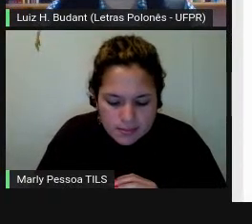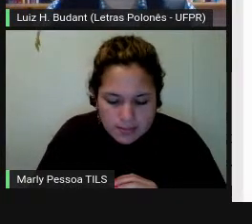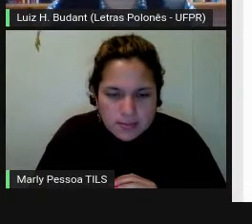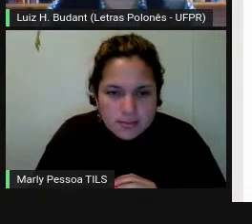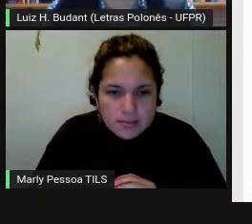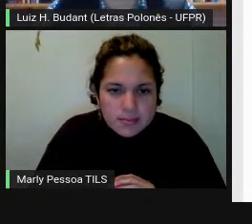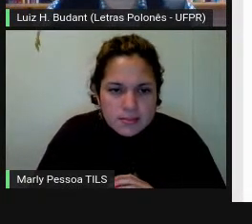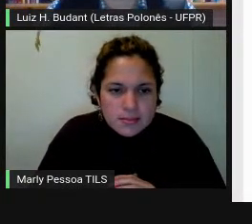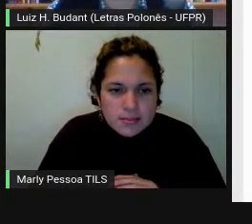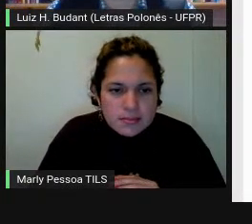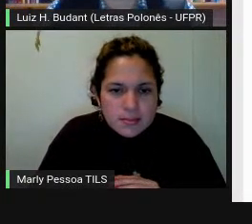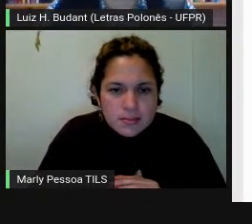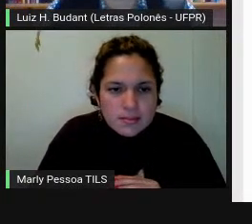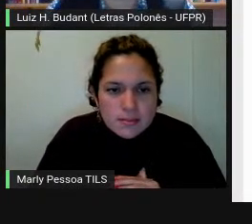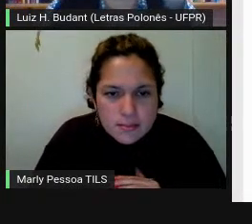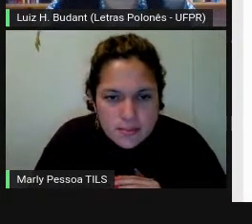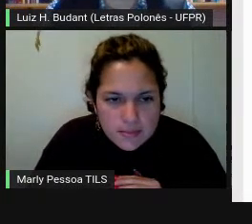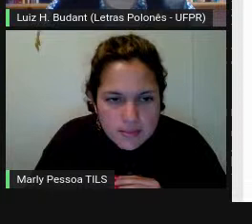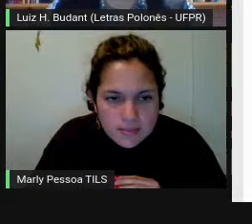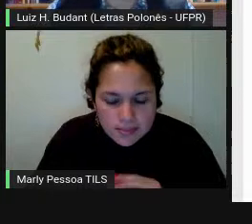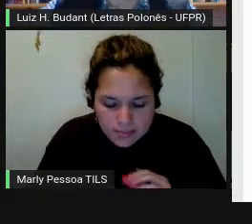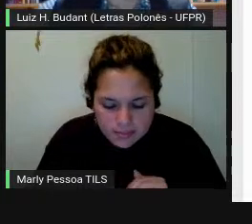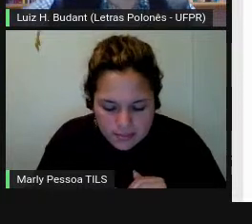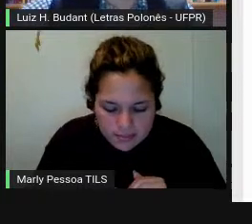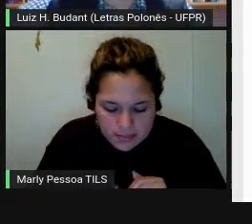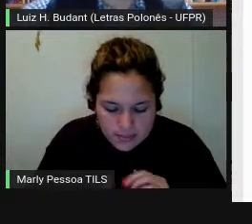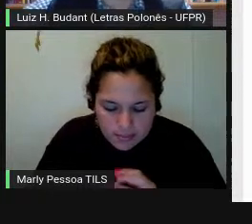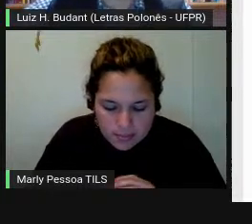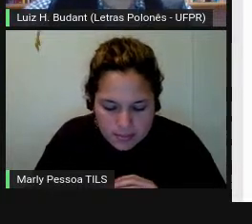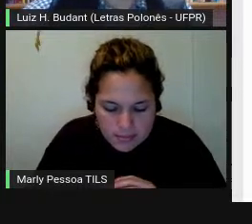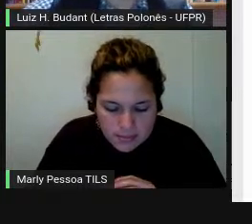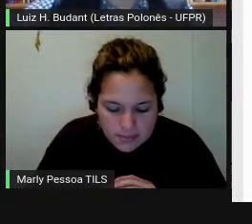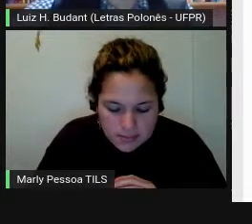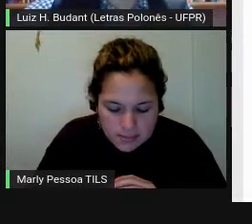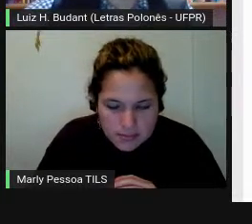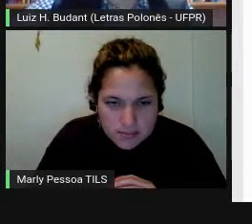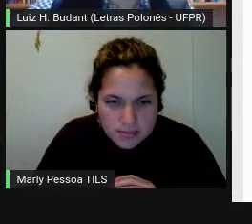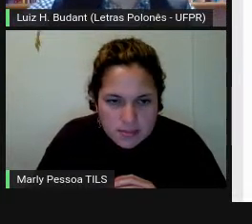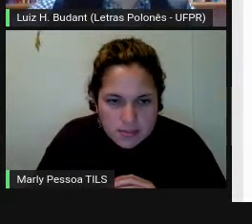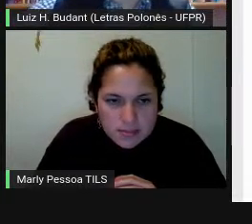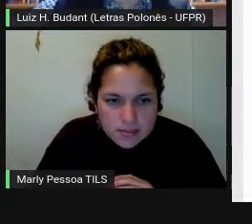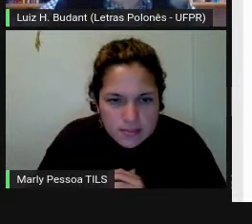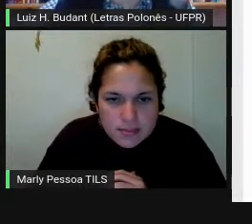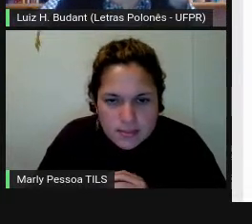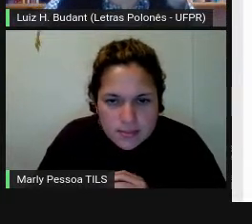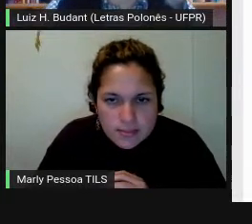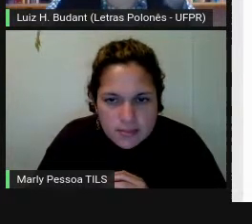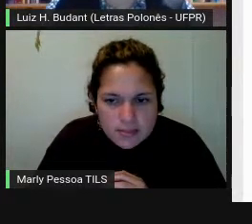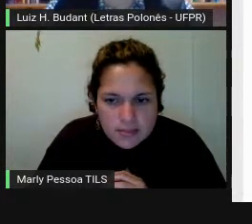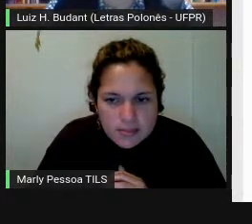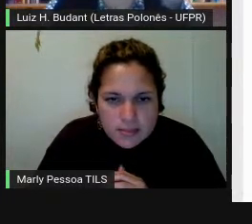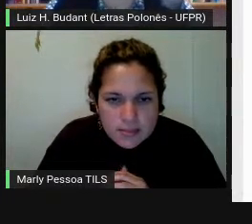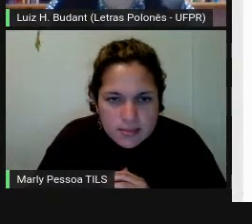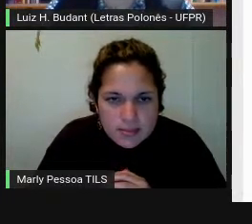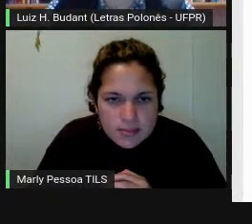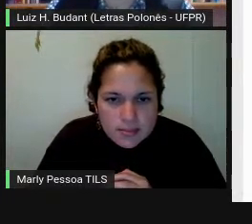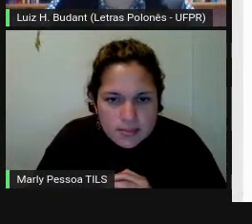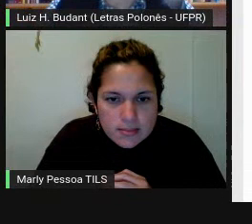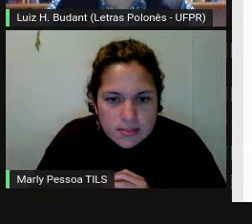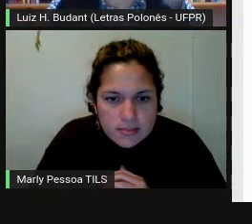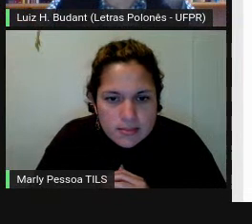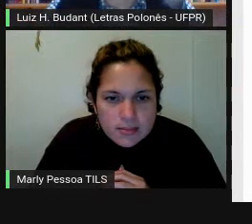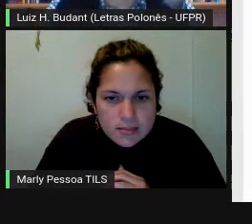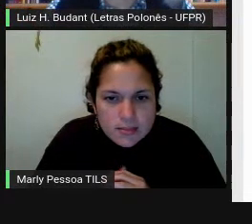w XVI wieku w związku z takimi zaleceniami Kościoła, aby nie nadawać dzieciom